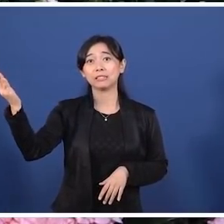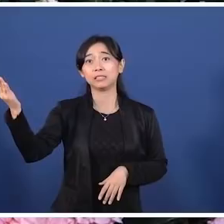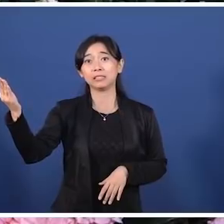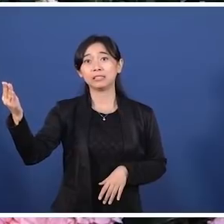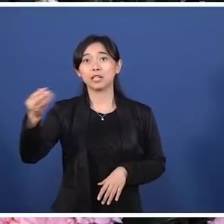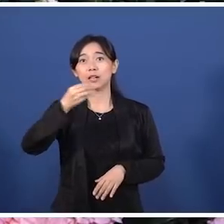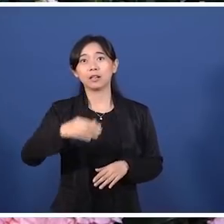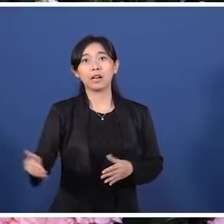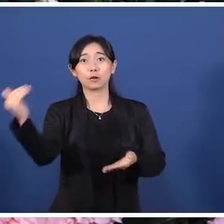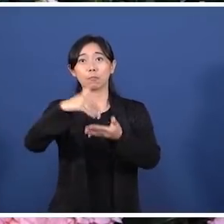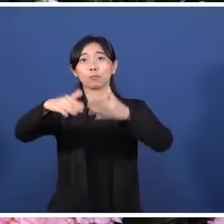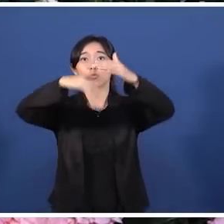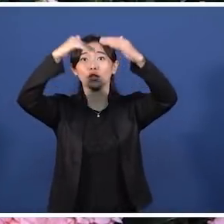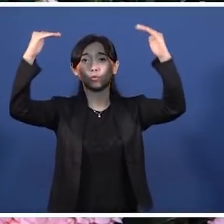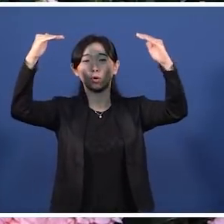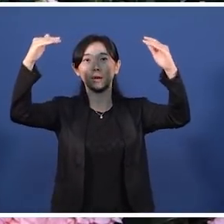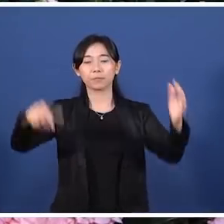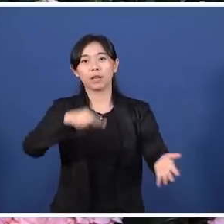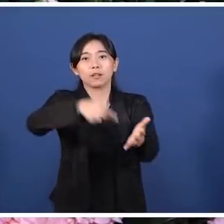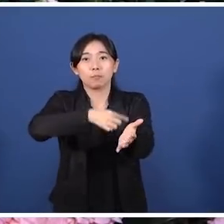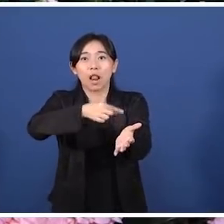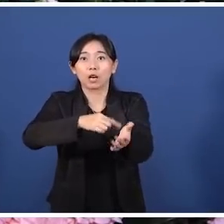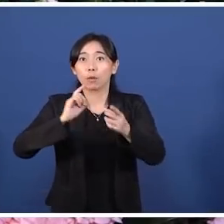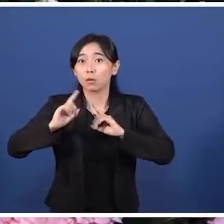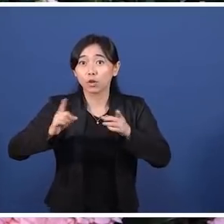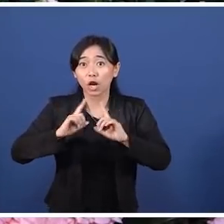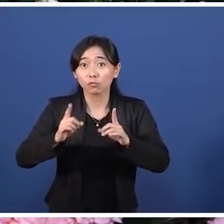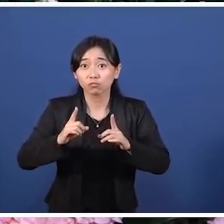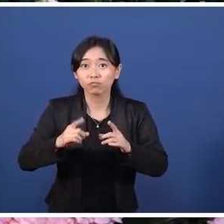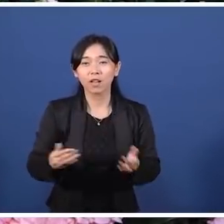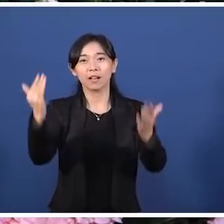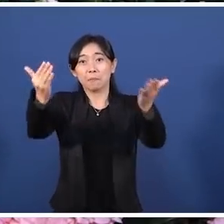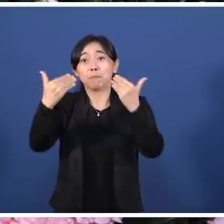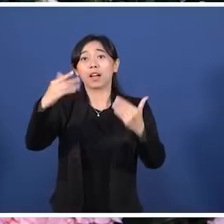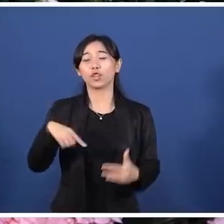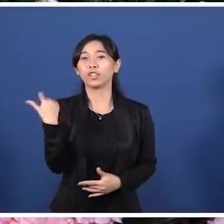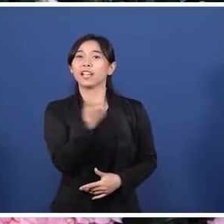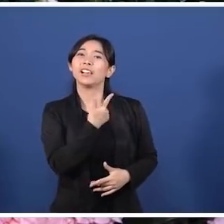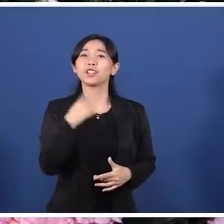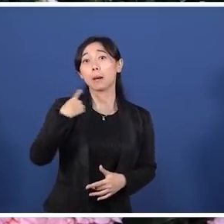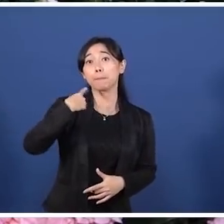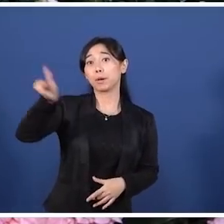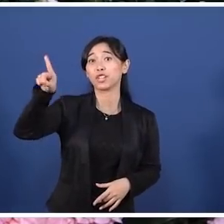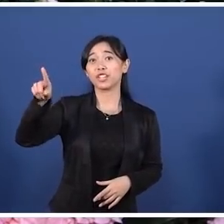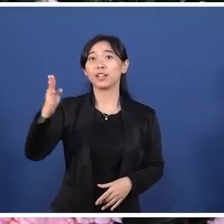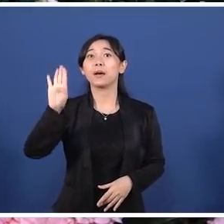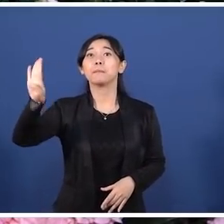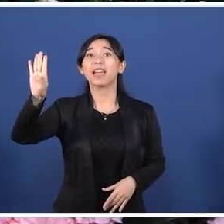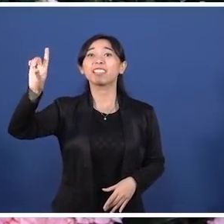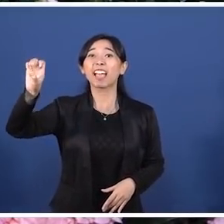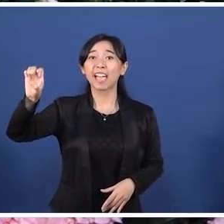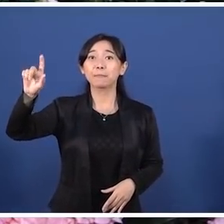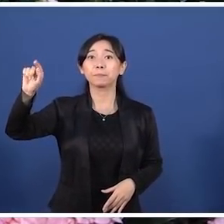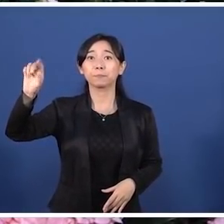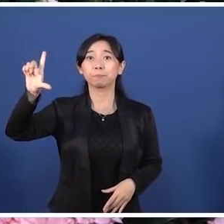sorga, gembala-gembala itu berkata seorang kepada yang lain, marilah kita pergi ke Bethlehem